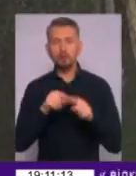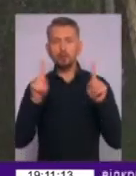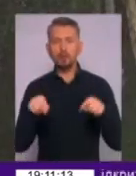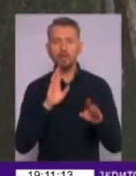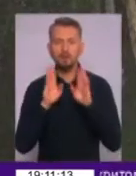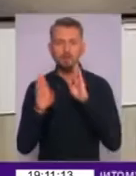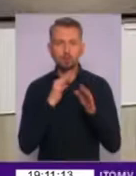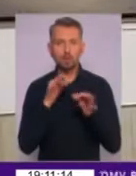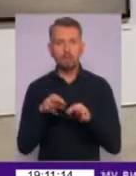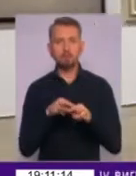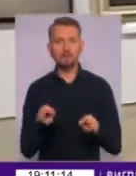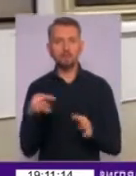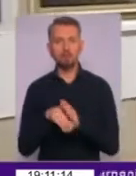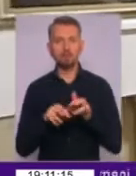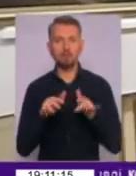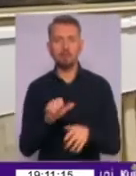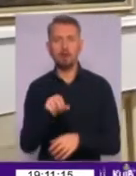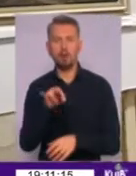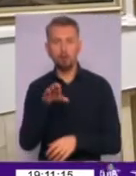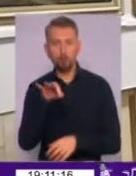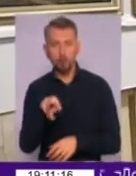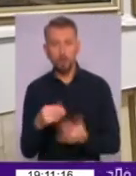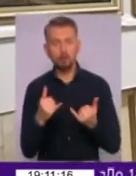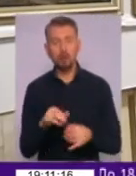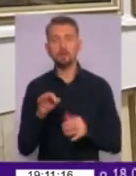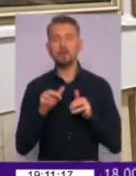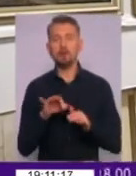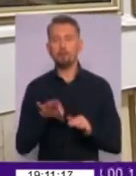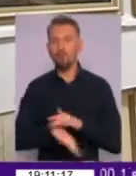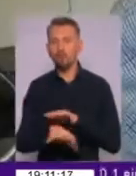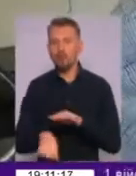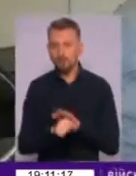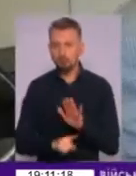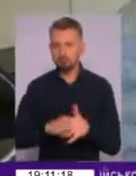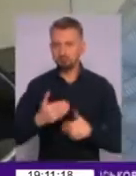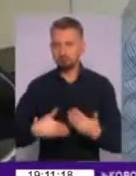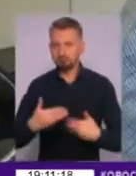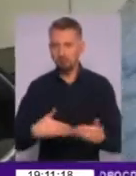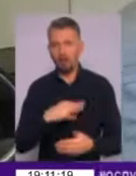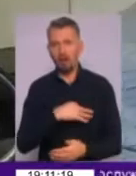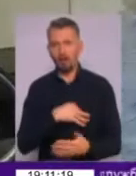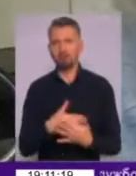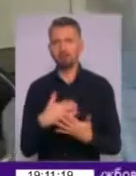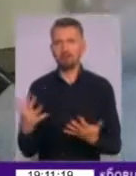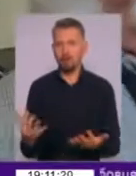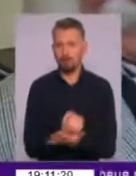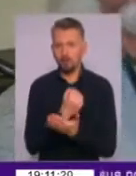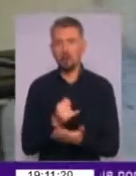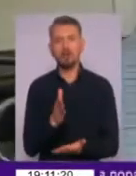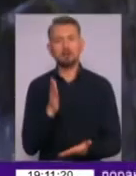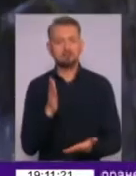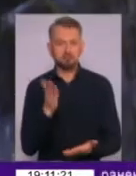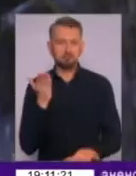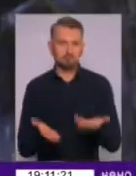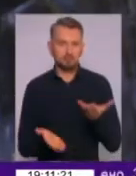міністра внутрішніх справ Михайло Апостол, сьогодні у справі про викрадення відбулися певні зрушення, агент начебто віднайшовся. І є ймовірність,